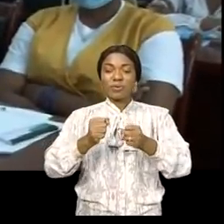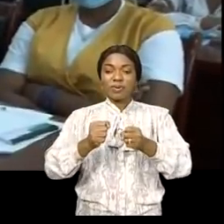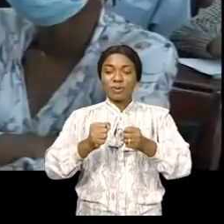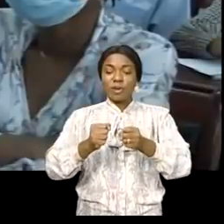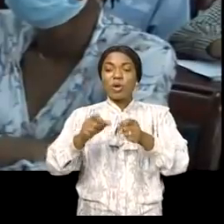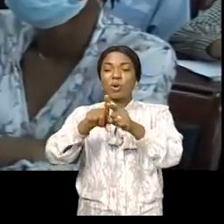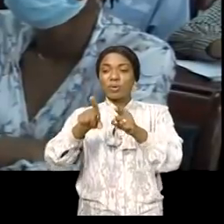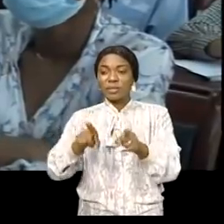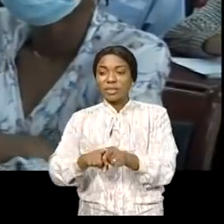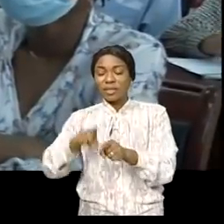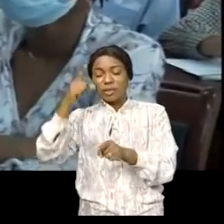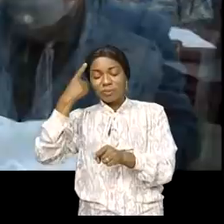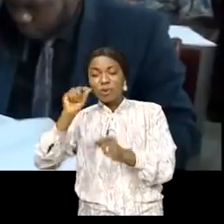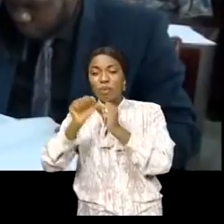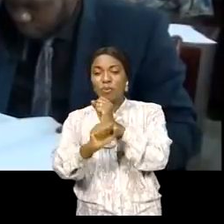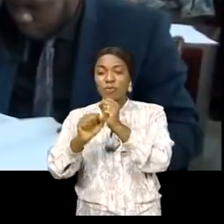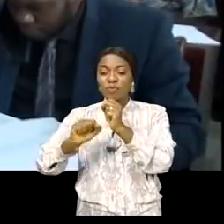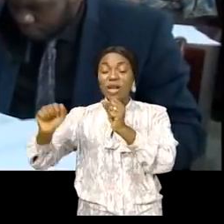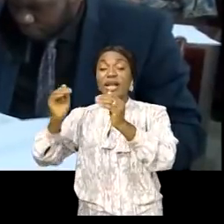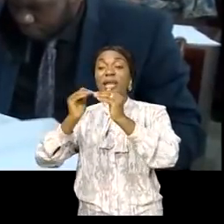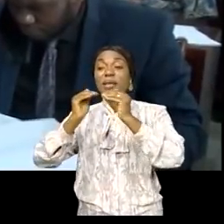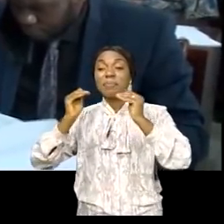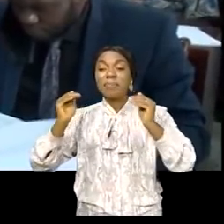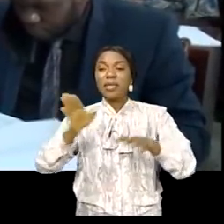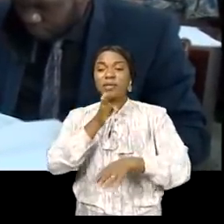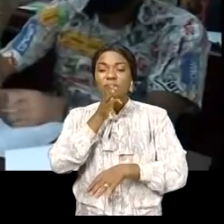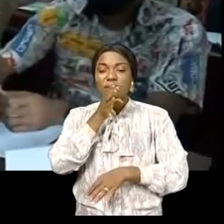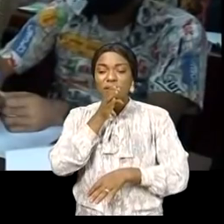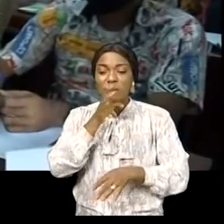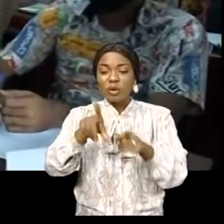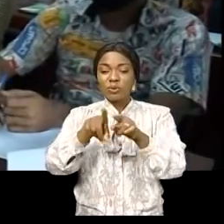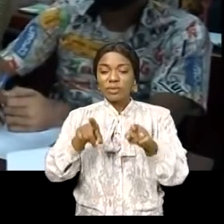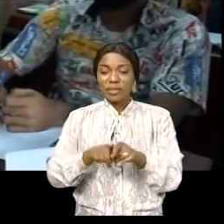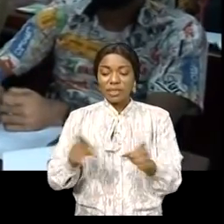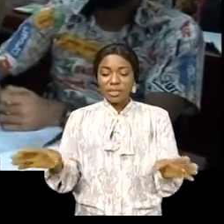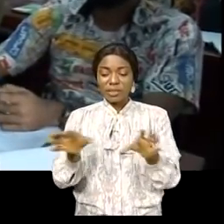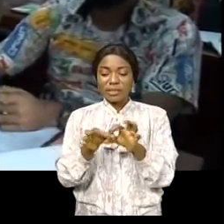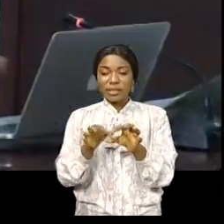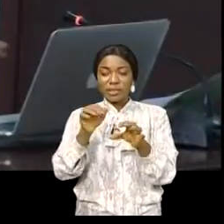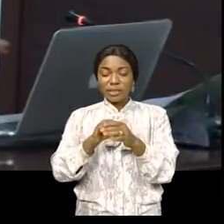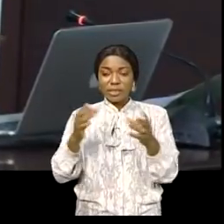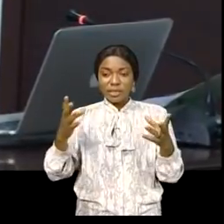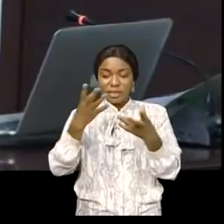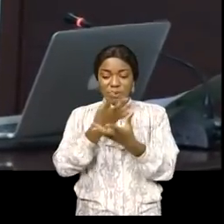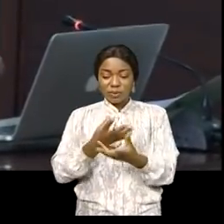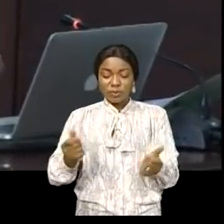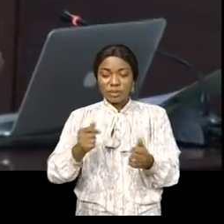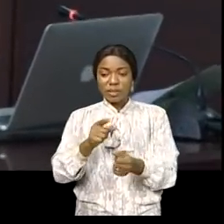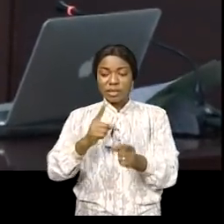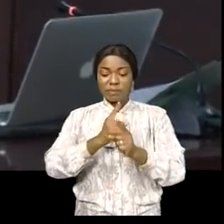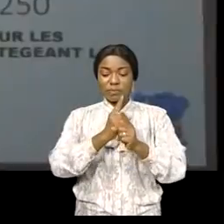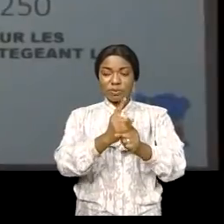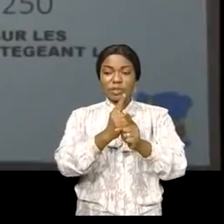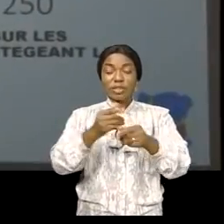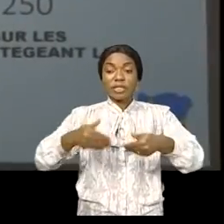contre l'extrémisme et promouvoir une paix durable. Et plusieurs avantages sont liés à cette résolution, tels que la protection de